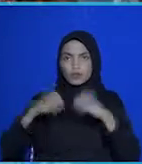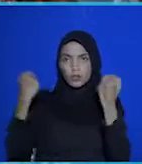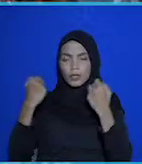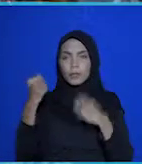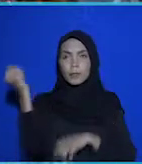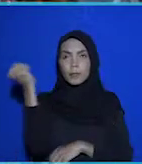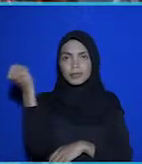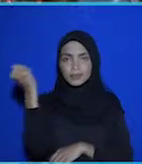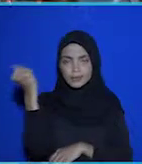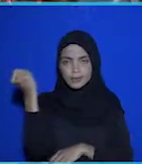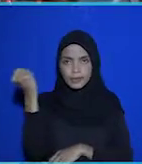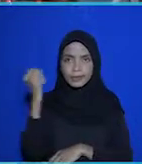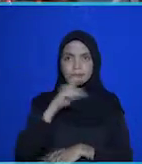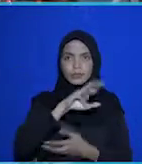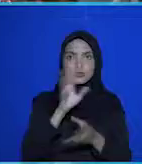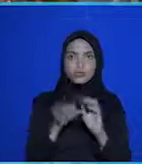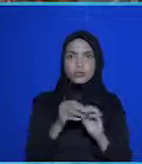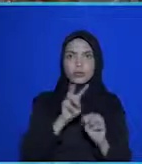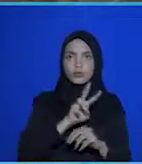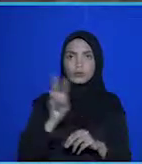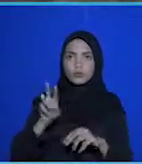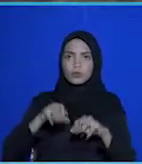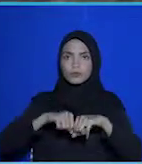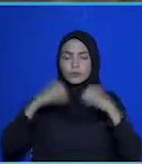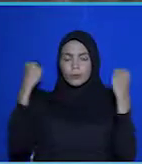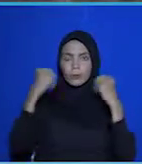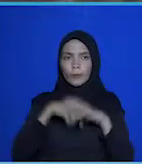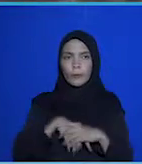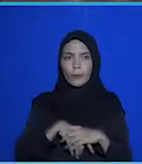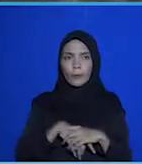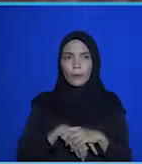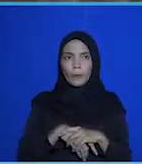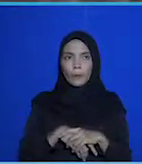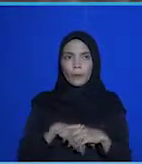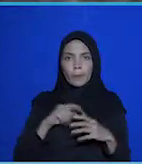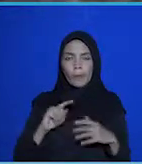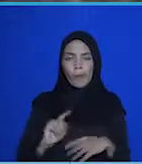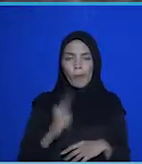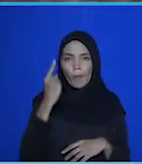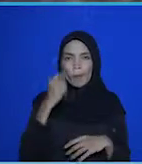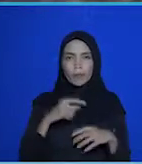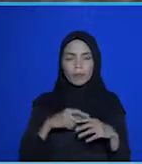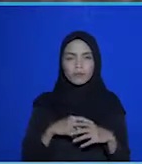pasar juga ada yang 22 dilaporkan rusak. Nah, ini sekarang yang sedang mulai dikerjakan.